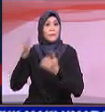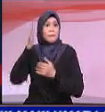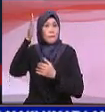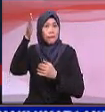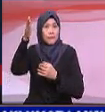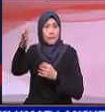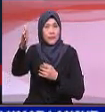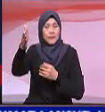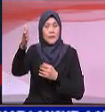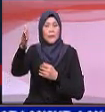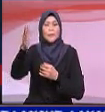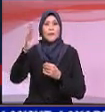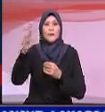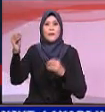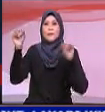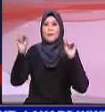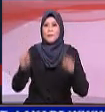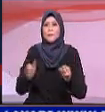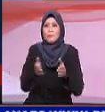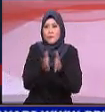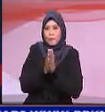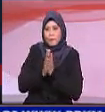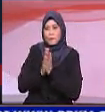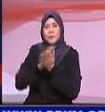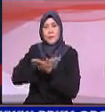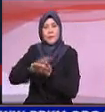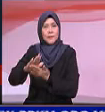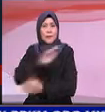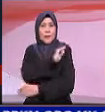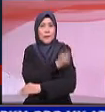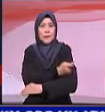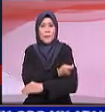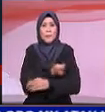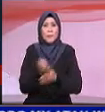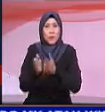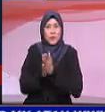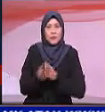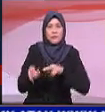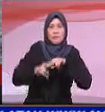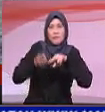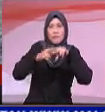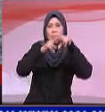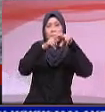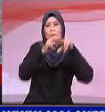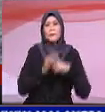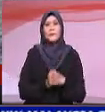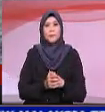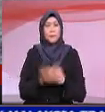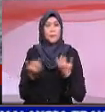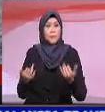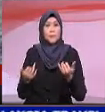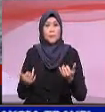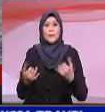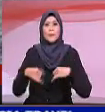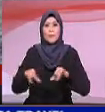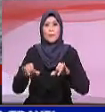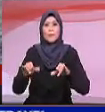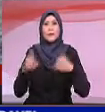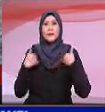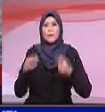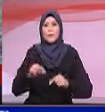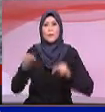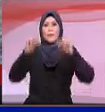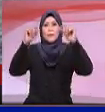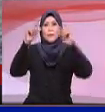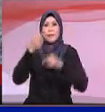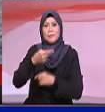hadapan sekaligus memenuhi permintaan tenaga bersih yang kian meningkat. Kemudahan berkenaan yang ketika ini berada di medan gas